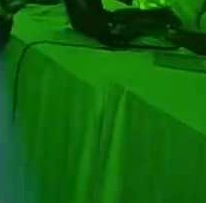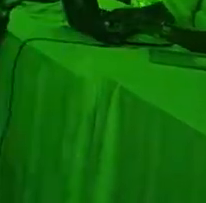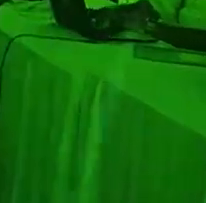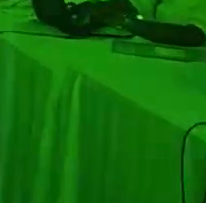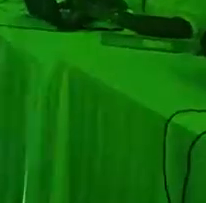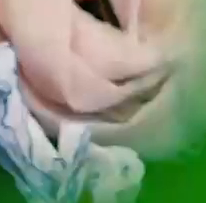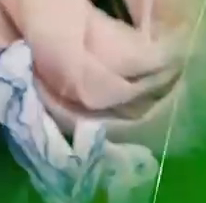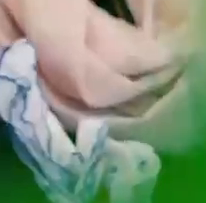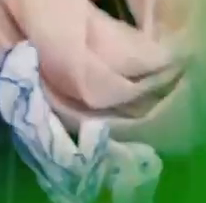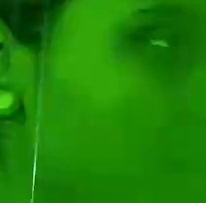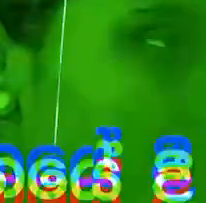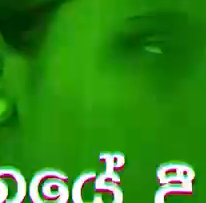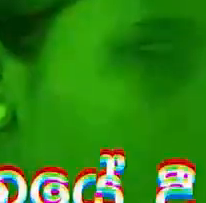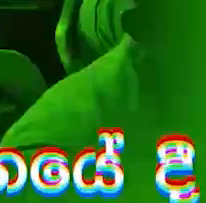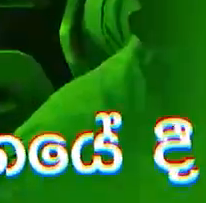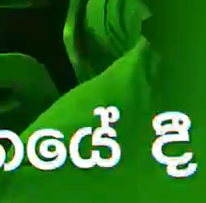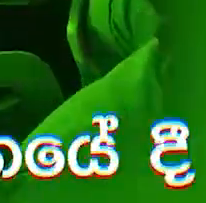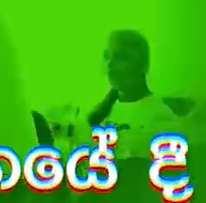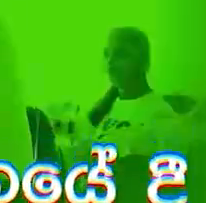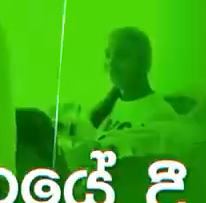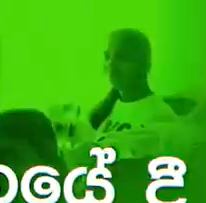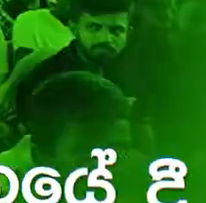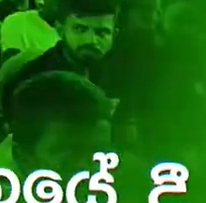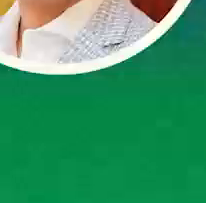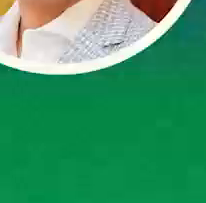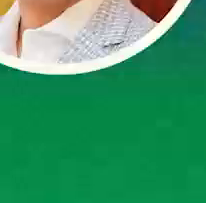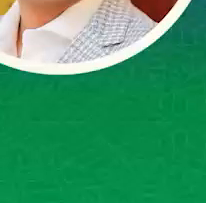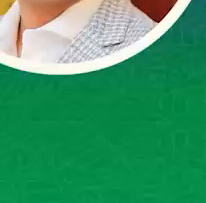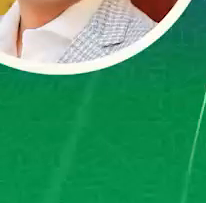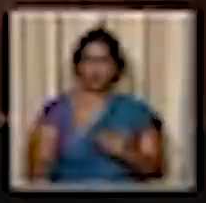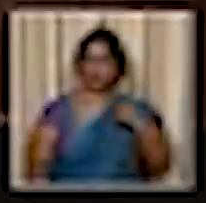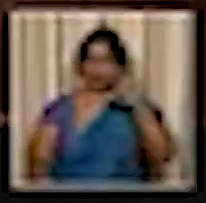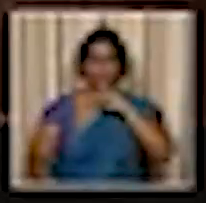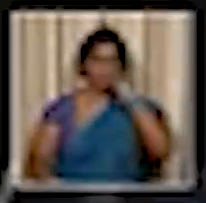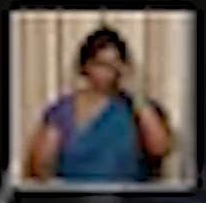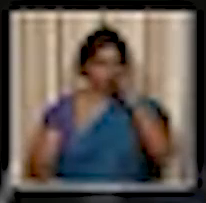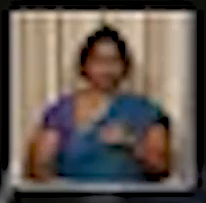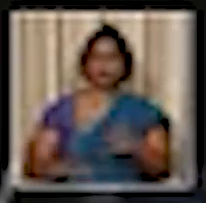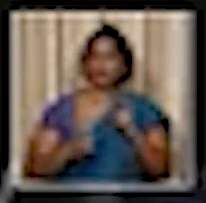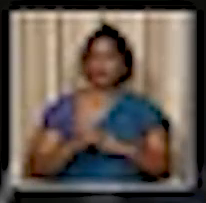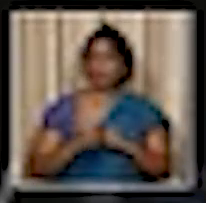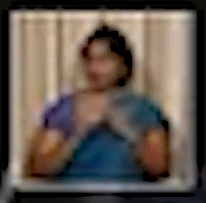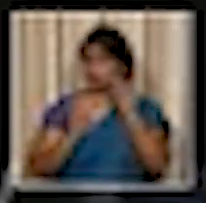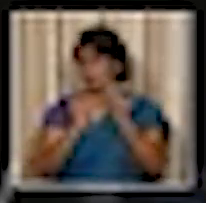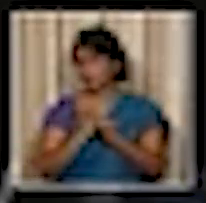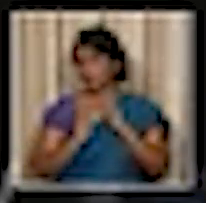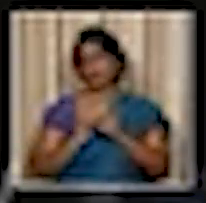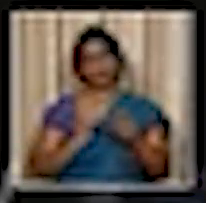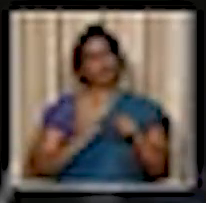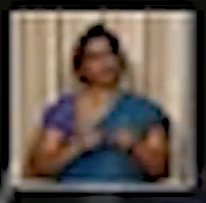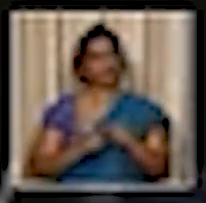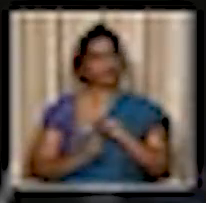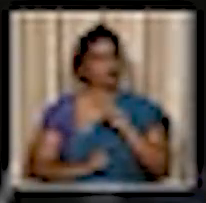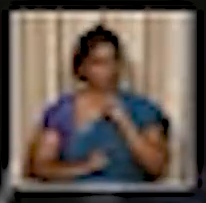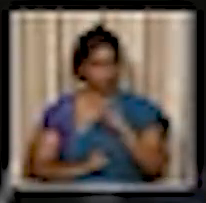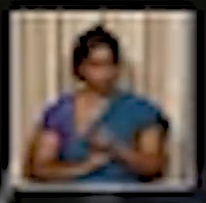ජයගමු ශ්‍රී ලංකා ජූලි 12-13 කිලිනොච්චිය මධ්‍ය මහාවිද්‍යාලයේ ක්‍රීඩාංගණයේදී මේ ප්‍රශ්නේ ඉදිරිපත් කරන ගමන්ම මම සිහිපත්